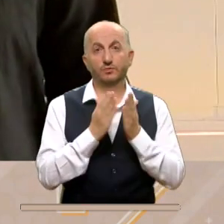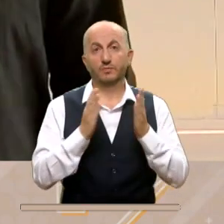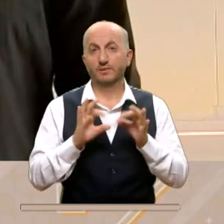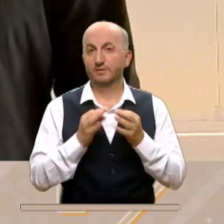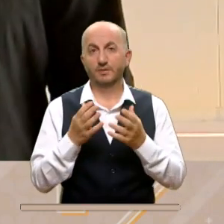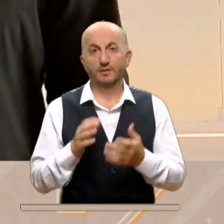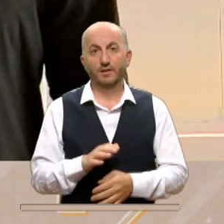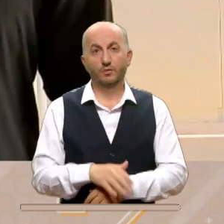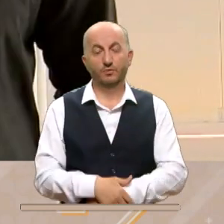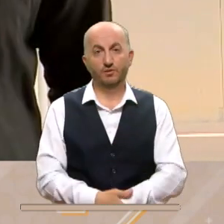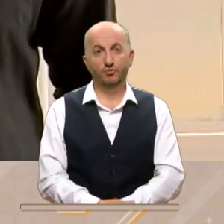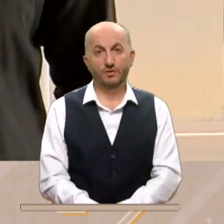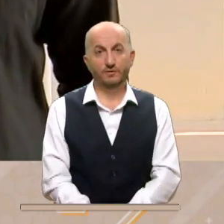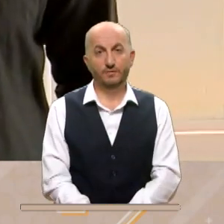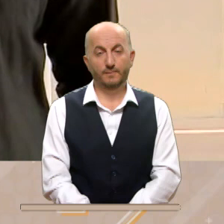gösterecek?